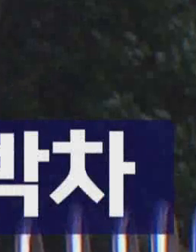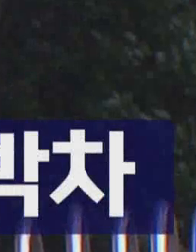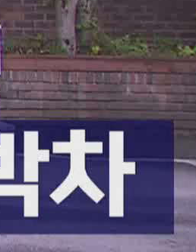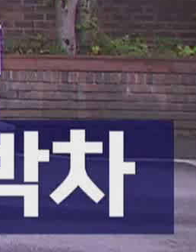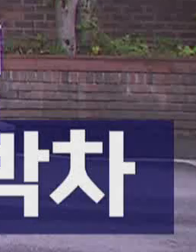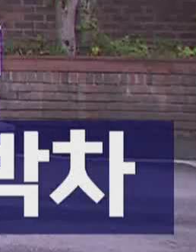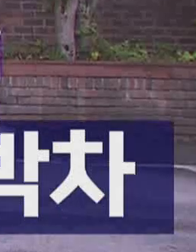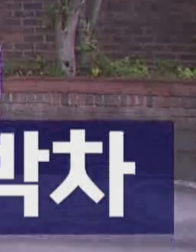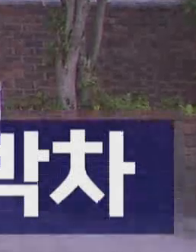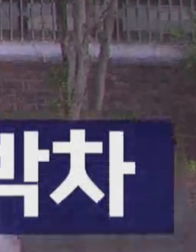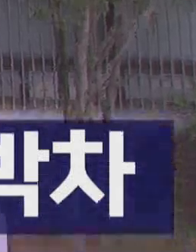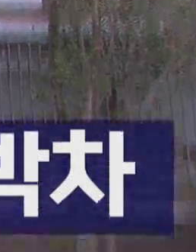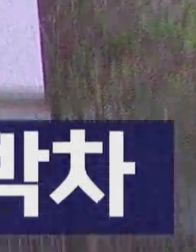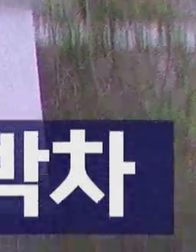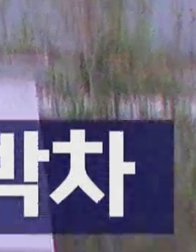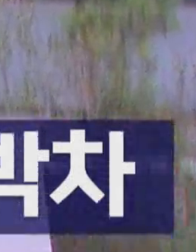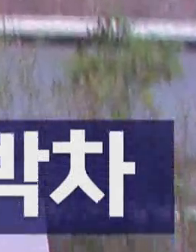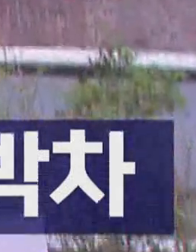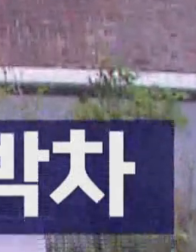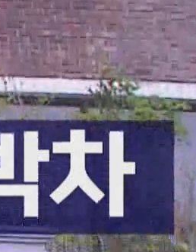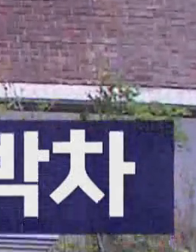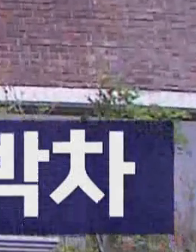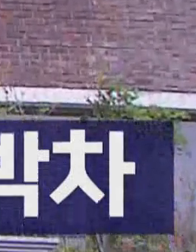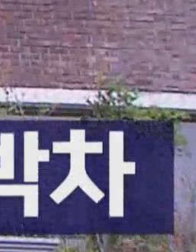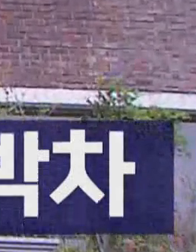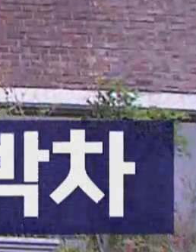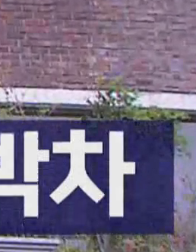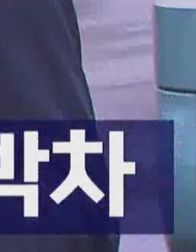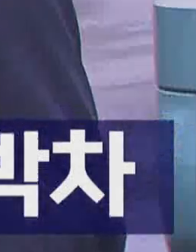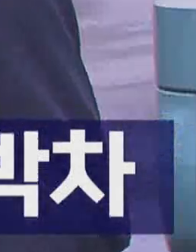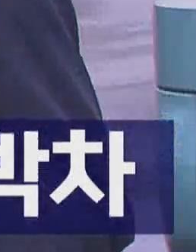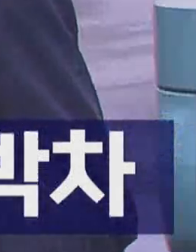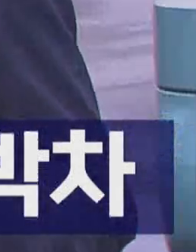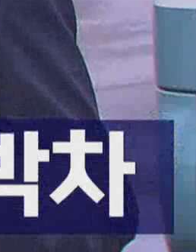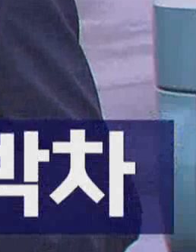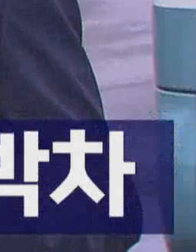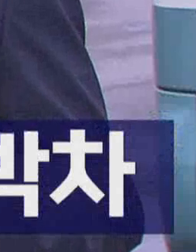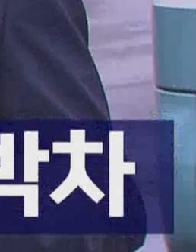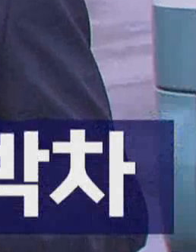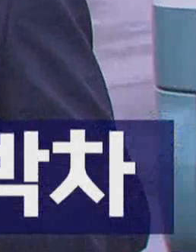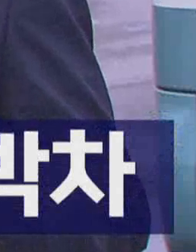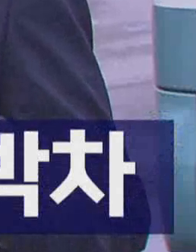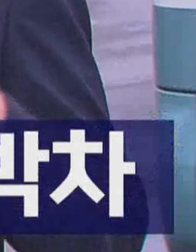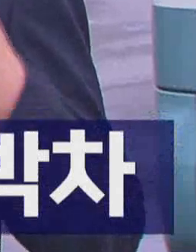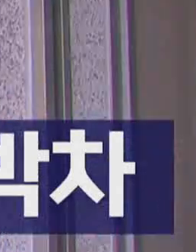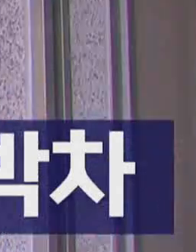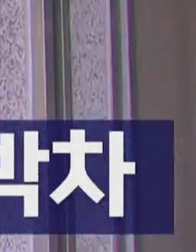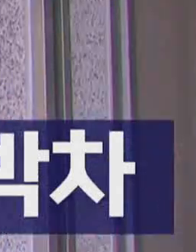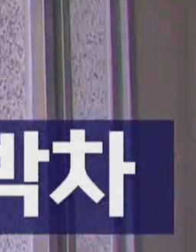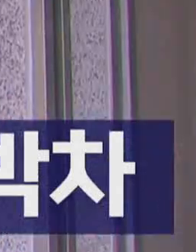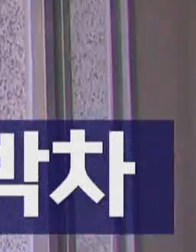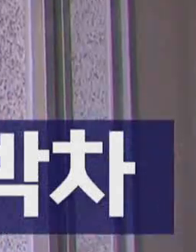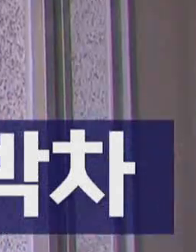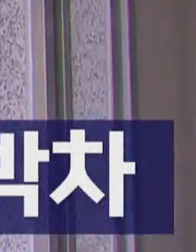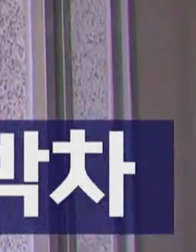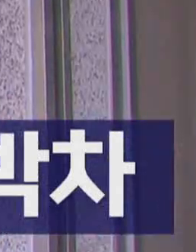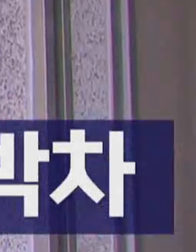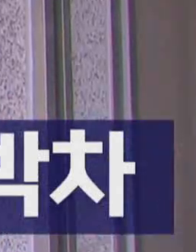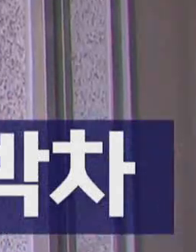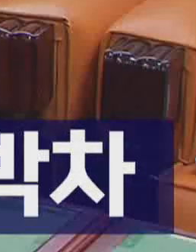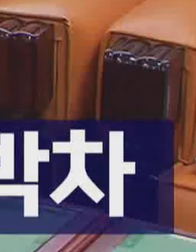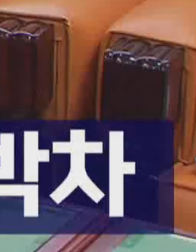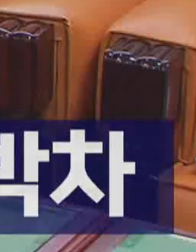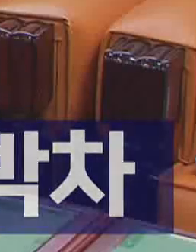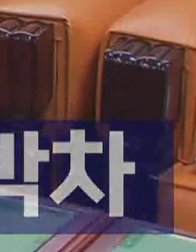광양보건대가 학교 정상화를 위해 적극 나서고 있습니다. 비리 사학재단과의 관계 단절과 타 대학과의 통합까지